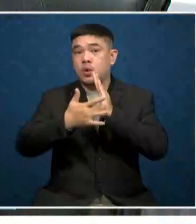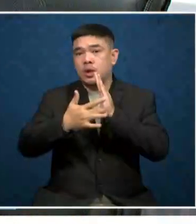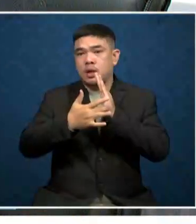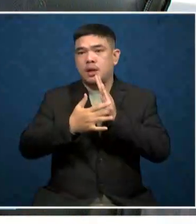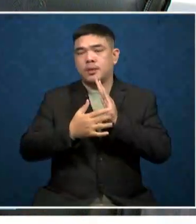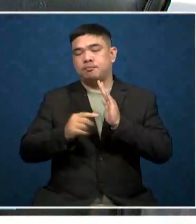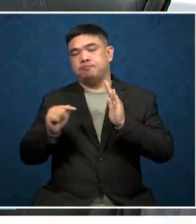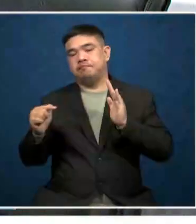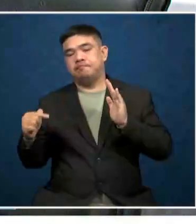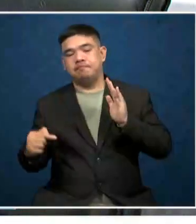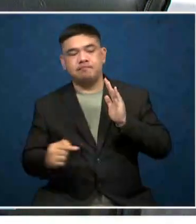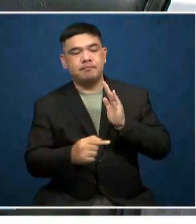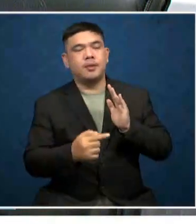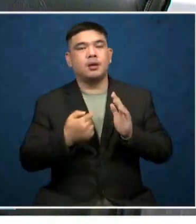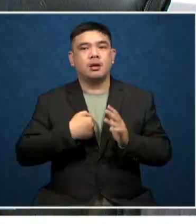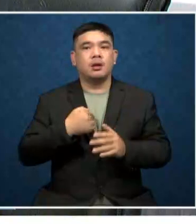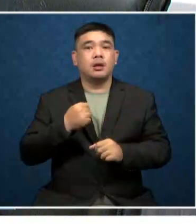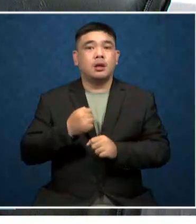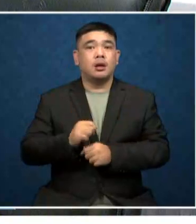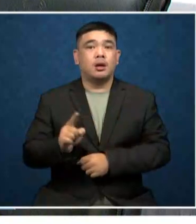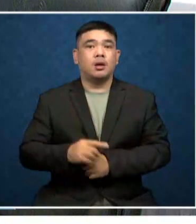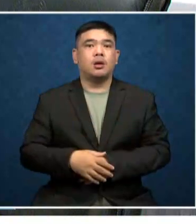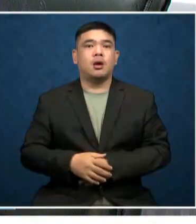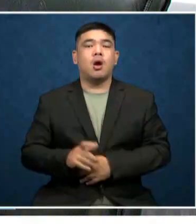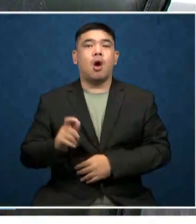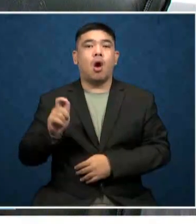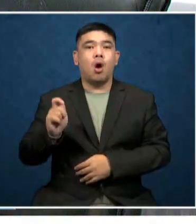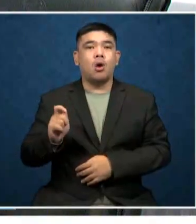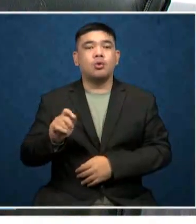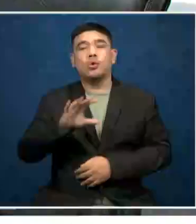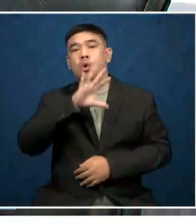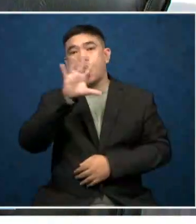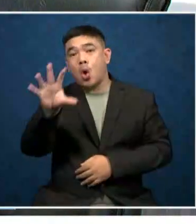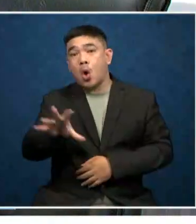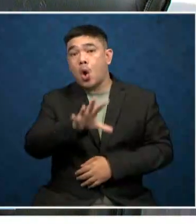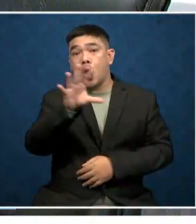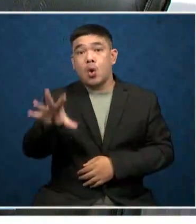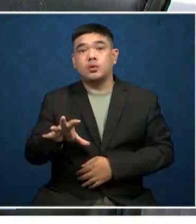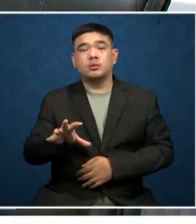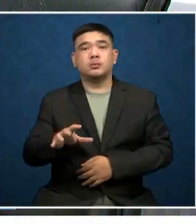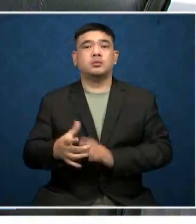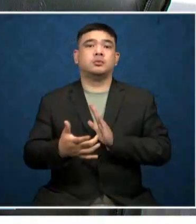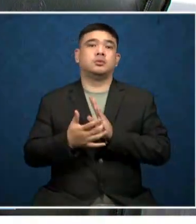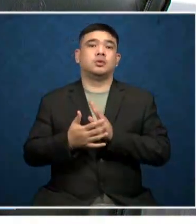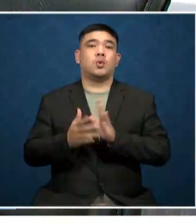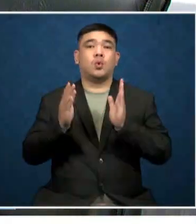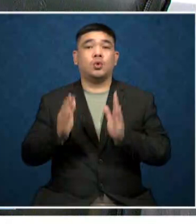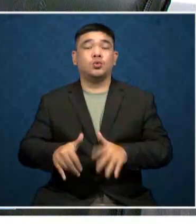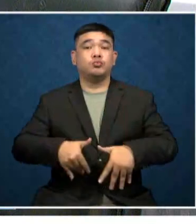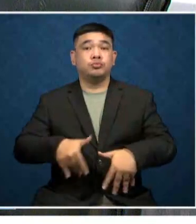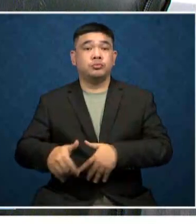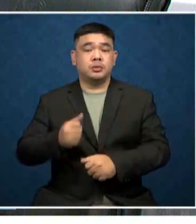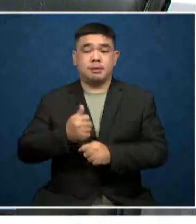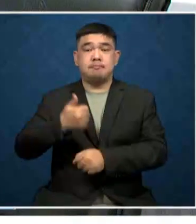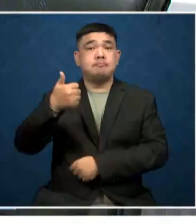เเตรียมไว้แล้วเพราะไม่งั้นเา้าก็จะออกวิธีหลอกลวงอ่าให้ประชาชนเนี่ยไปทำไม่ได้